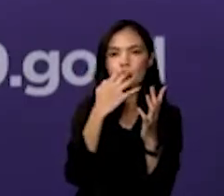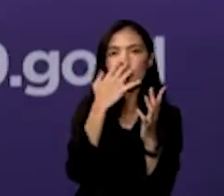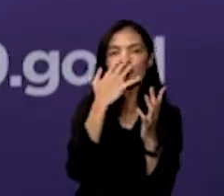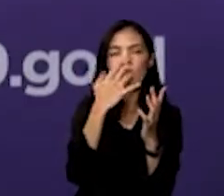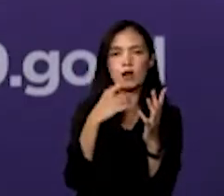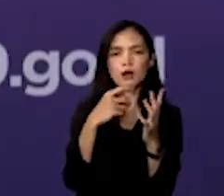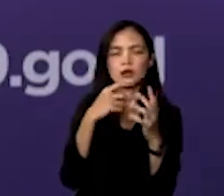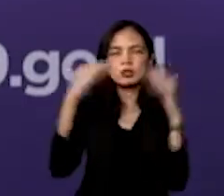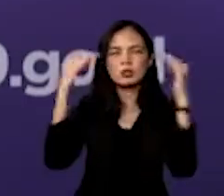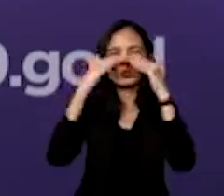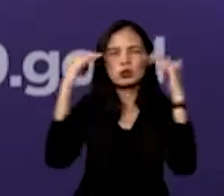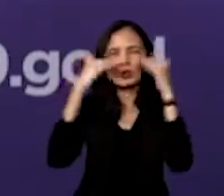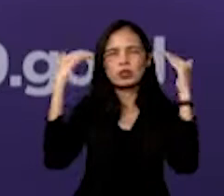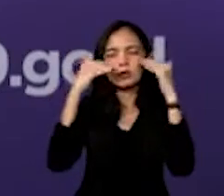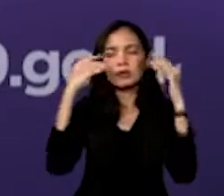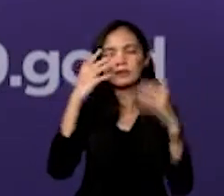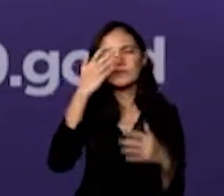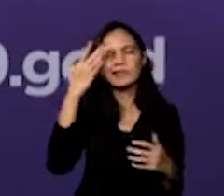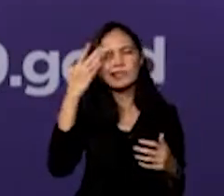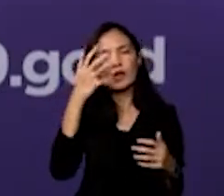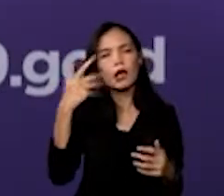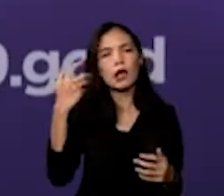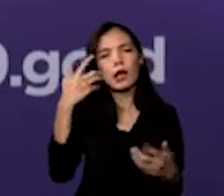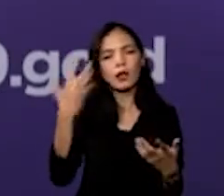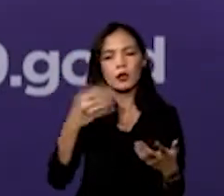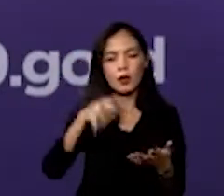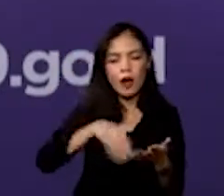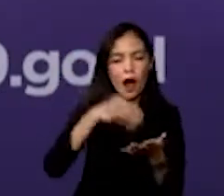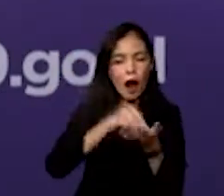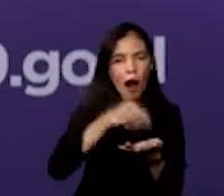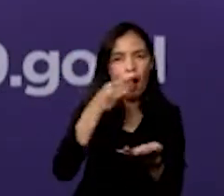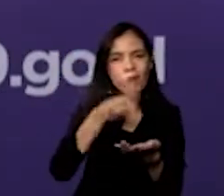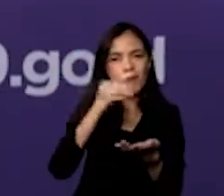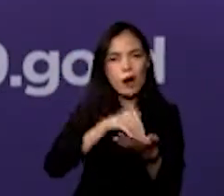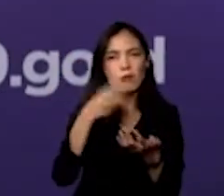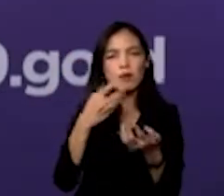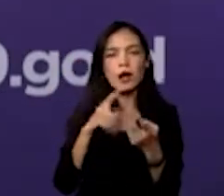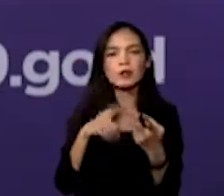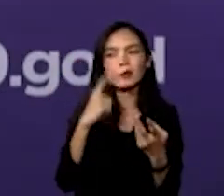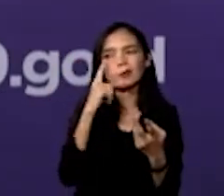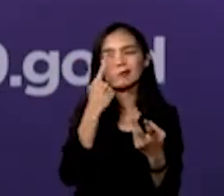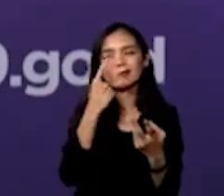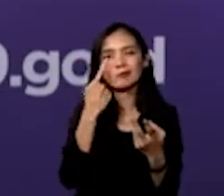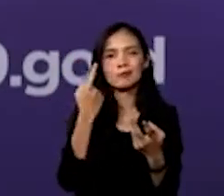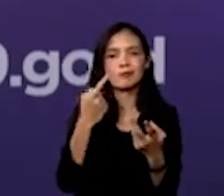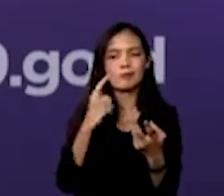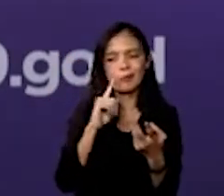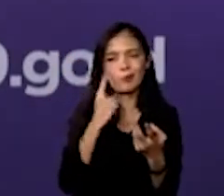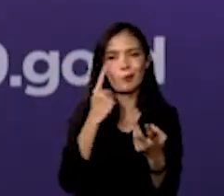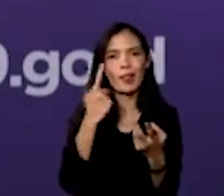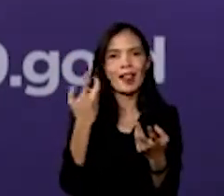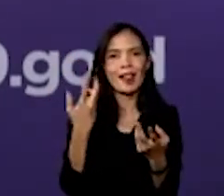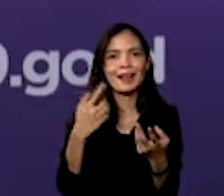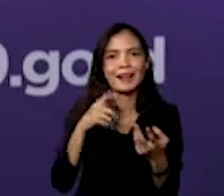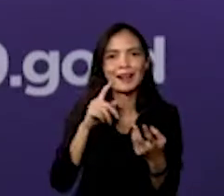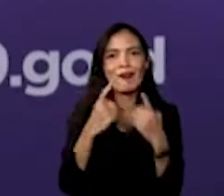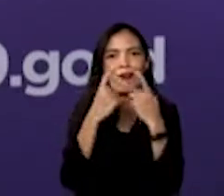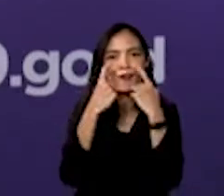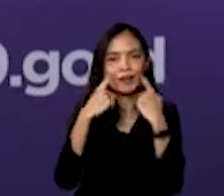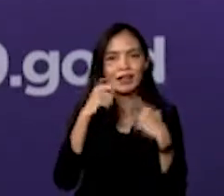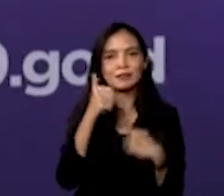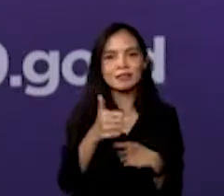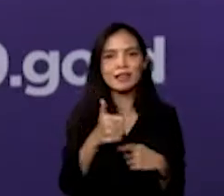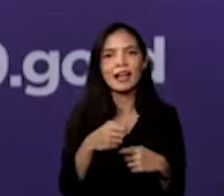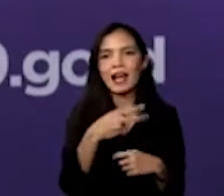mata di rumah atau kita makan sesuatu atau korek-korek hidung covid-nya masuk Nah itu kita